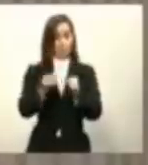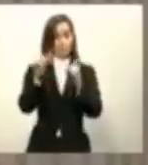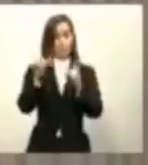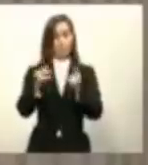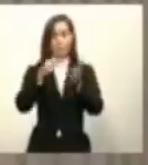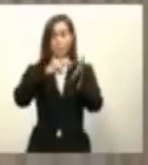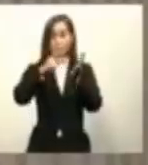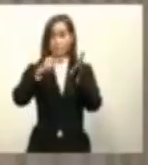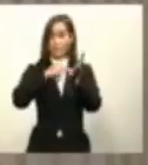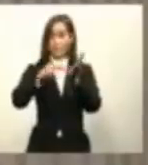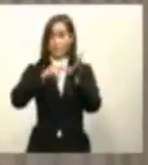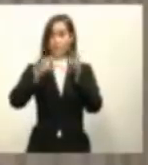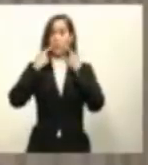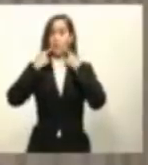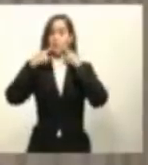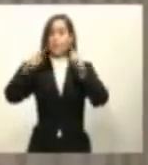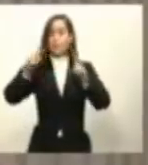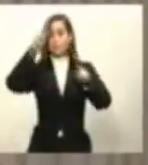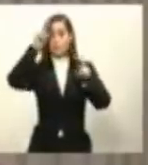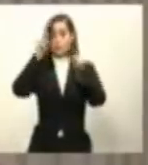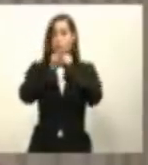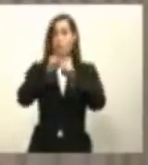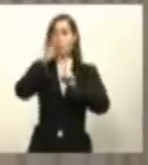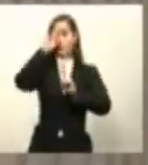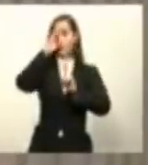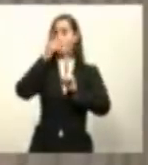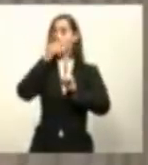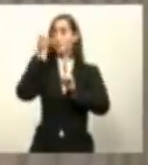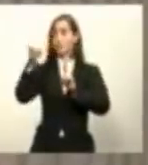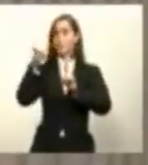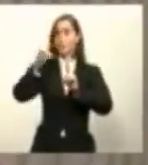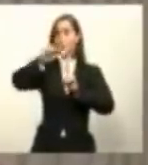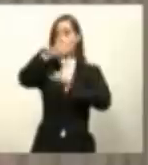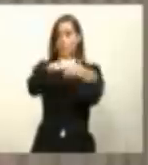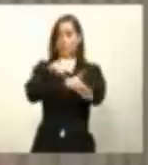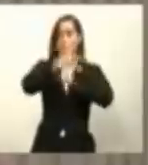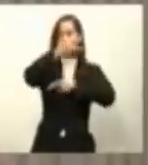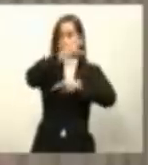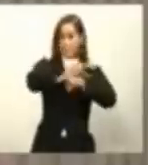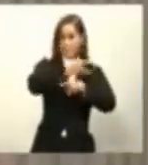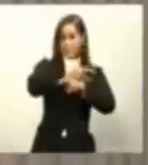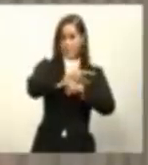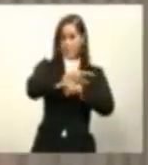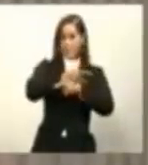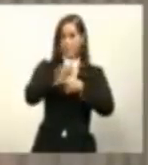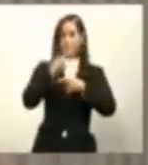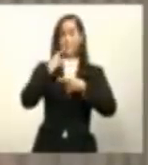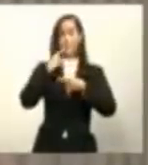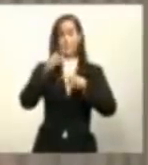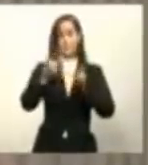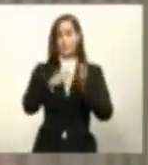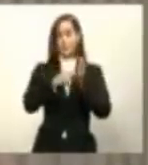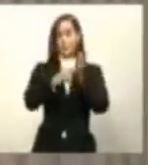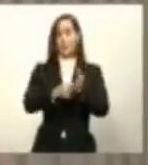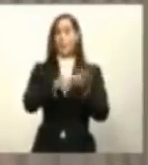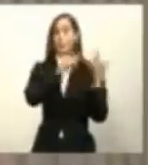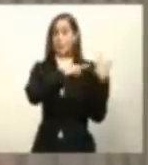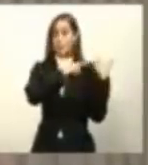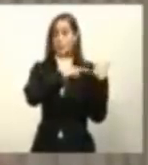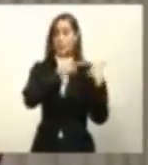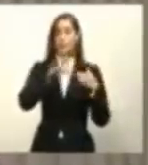te quatrième point que c'est gen en pile monde capitaine surtout haïtien qui vivent en République Dominicaine li gen pour ensemble